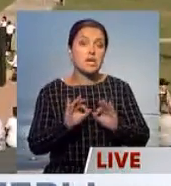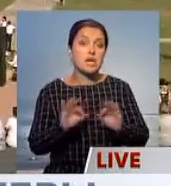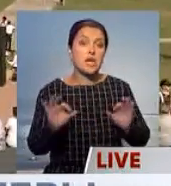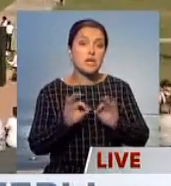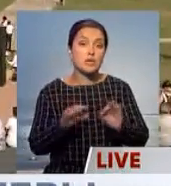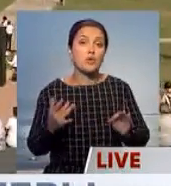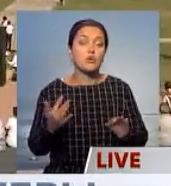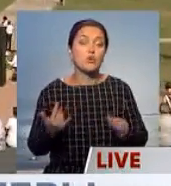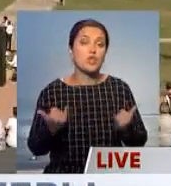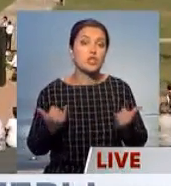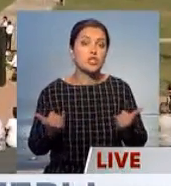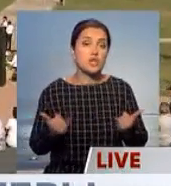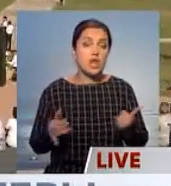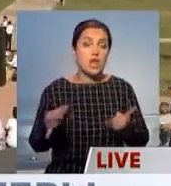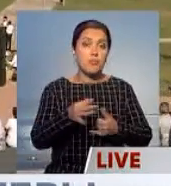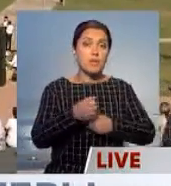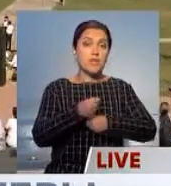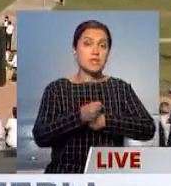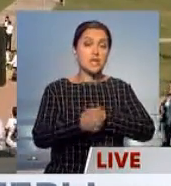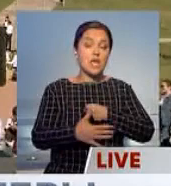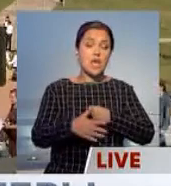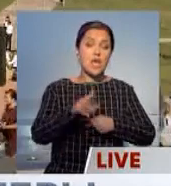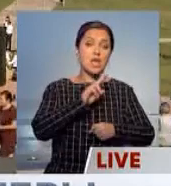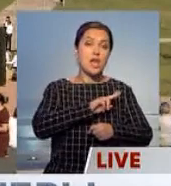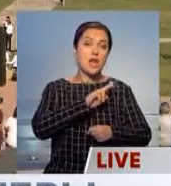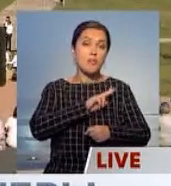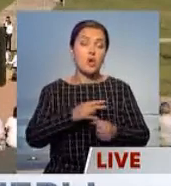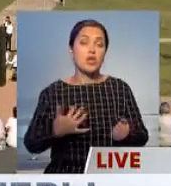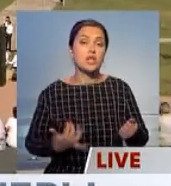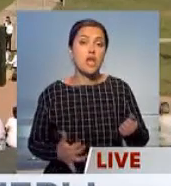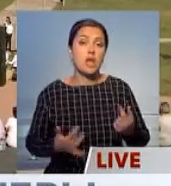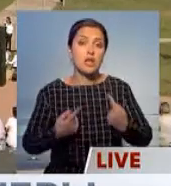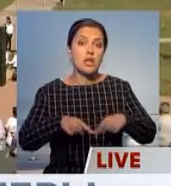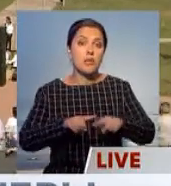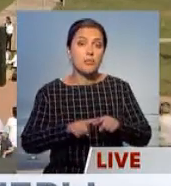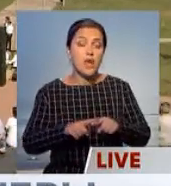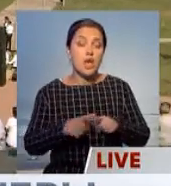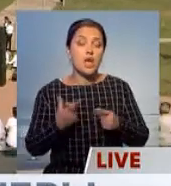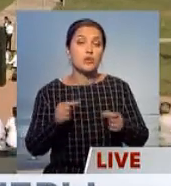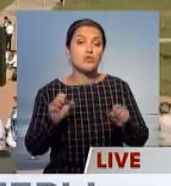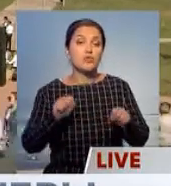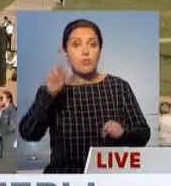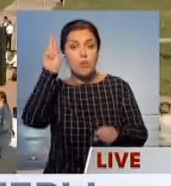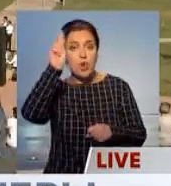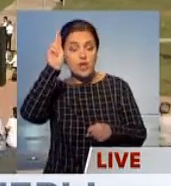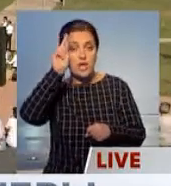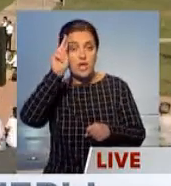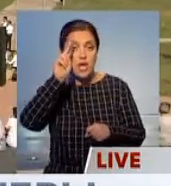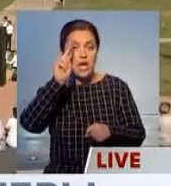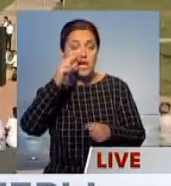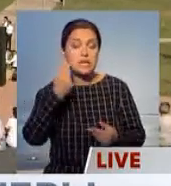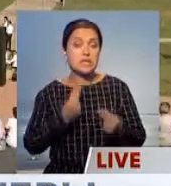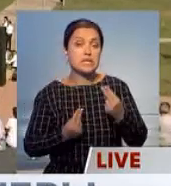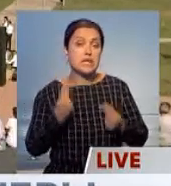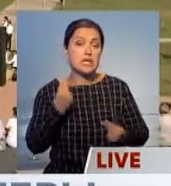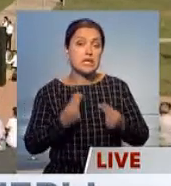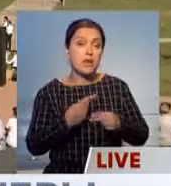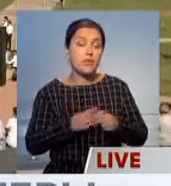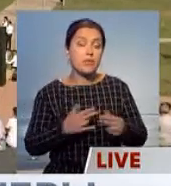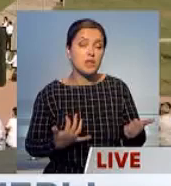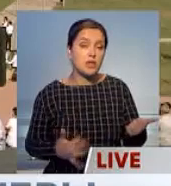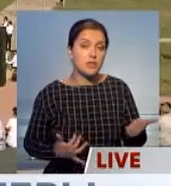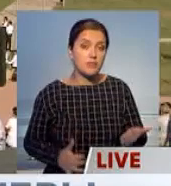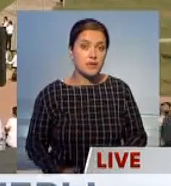сколько сейчас в областном центре действует домбровых кружков и где еще можно научиться играть на национальном музыкальном